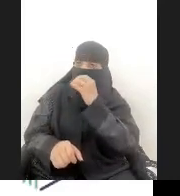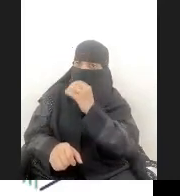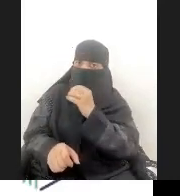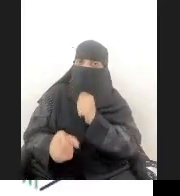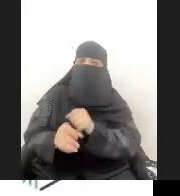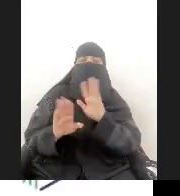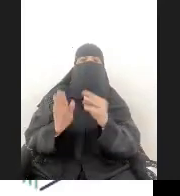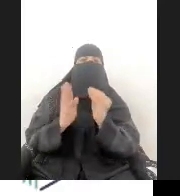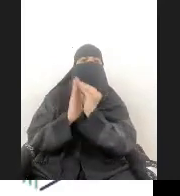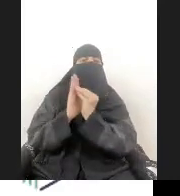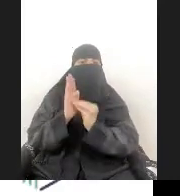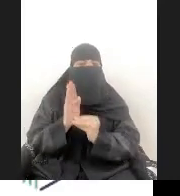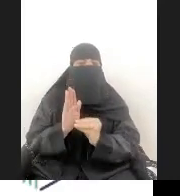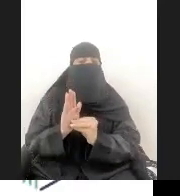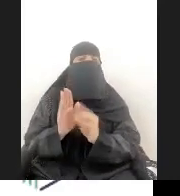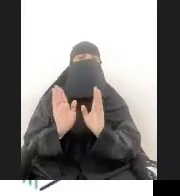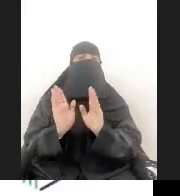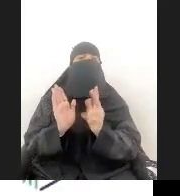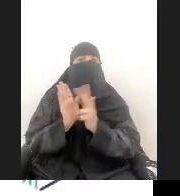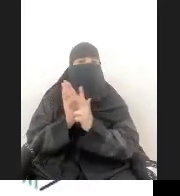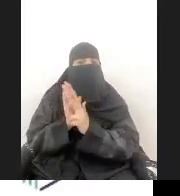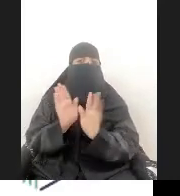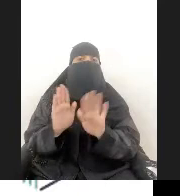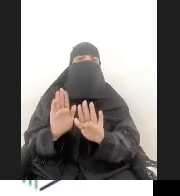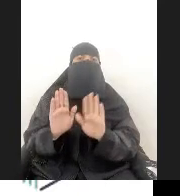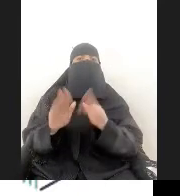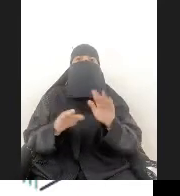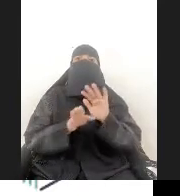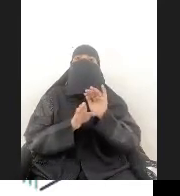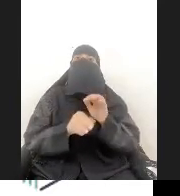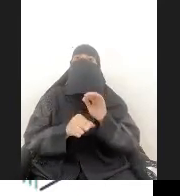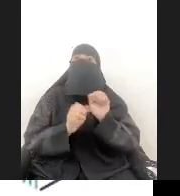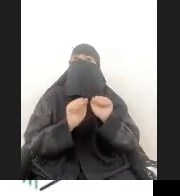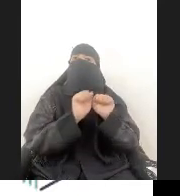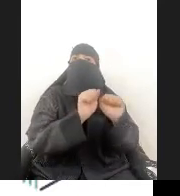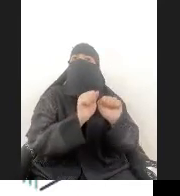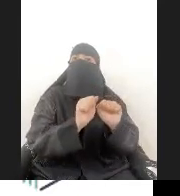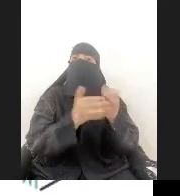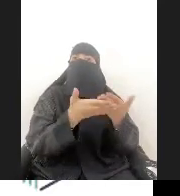الإرشادات أو بعض التعليمات لبرامج سيقومون بها أونلاين. هنا أونلاين إذا كان